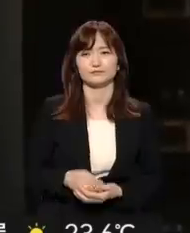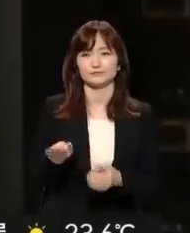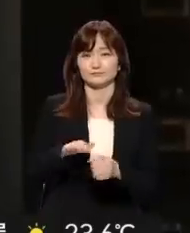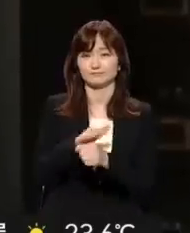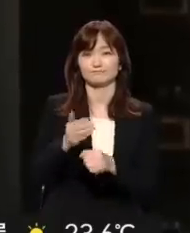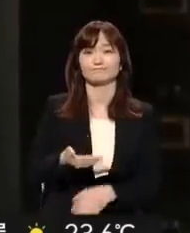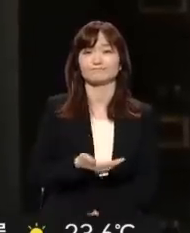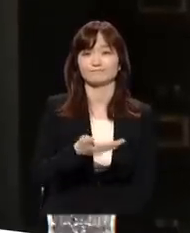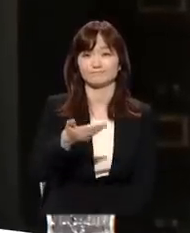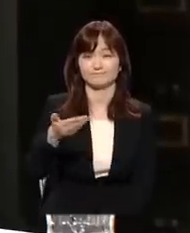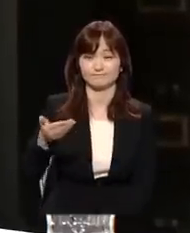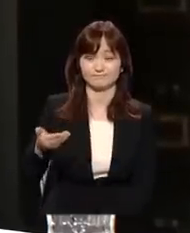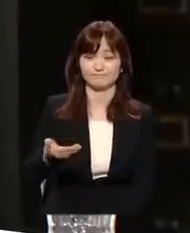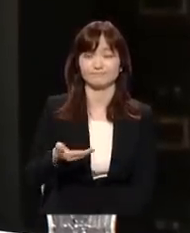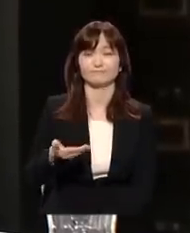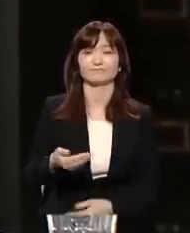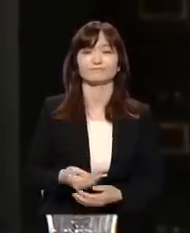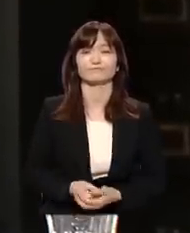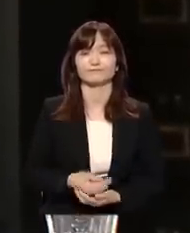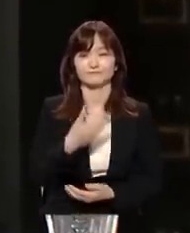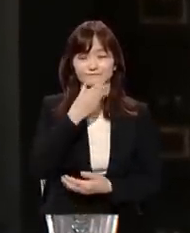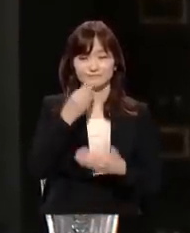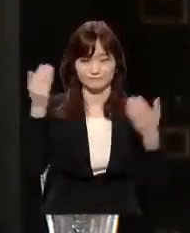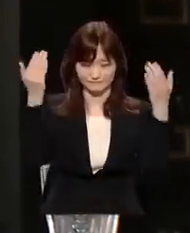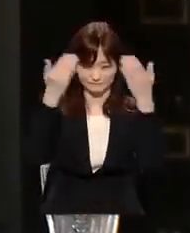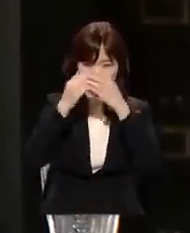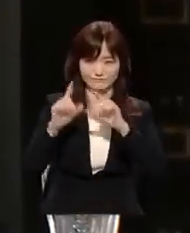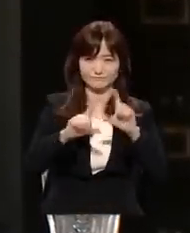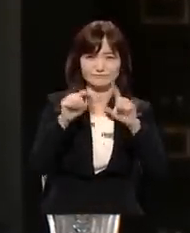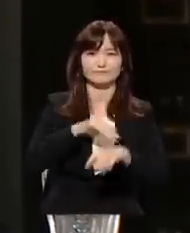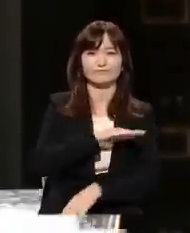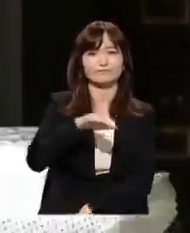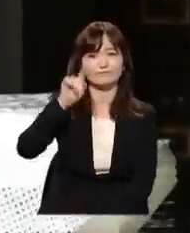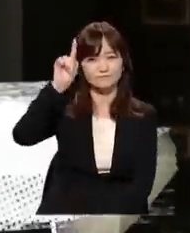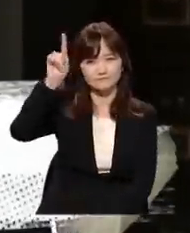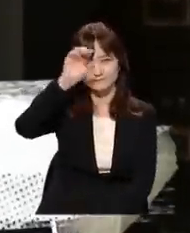사랑하는 사건 반장 가족 여러분 행복한 밤 보내시고요.